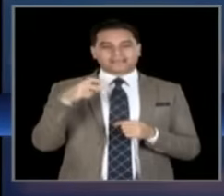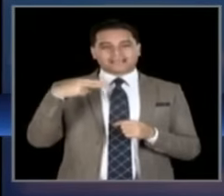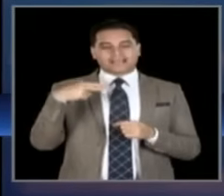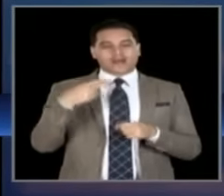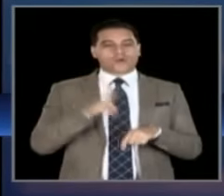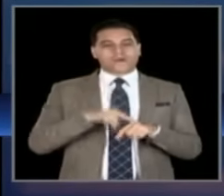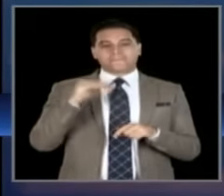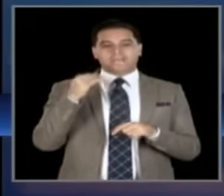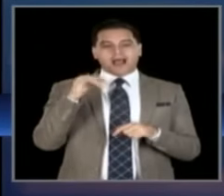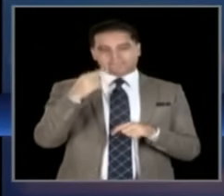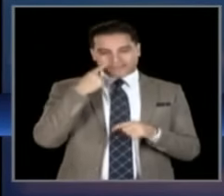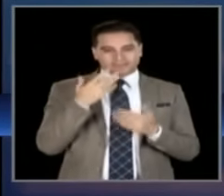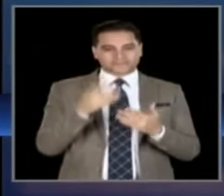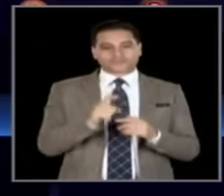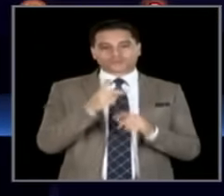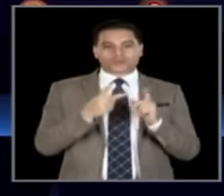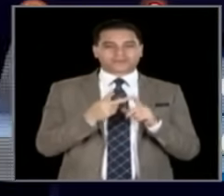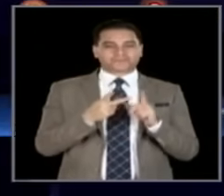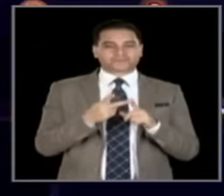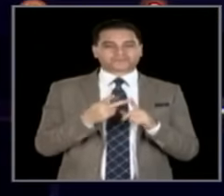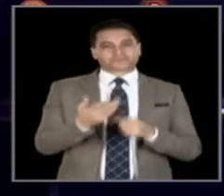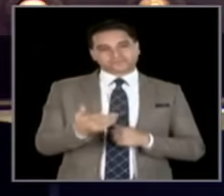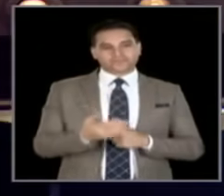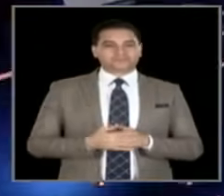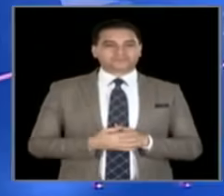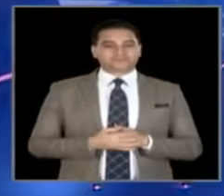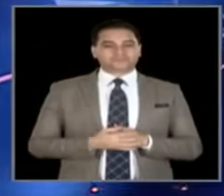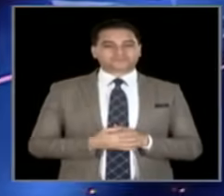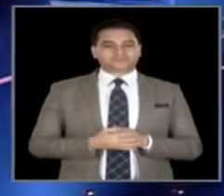ومحمد محمد وربيع سؤال